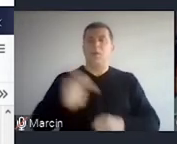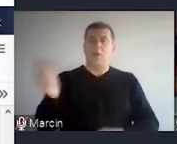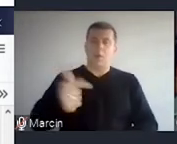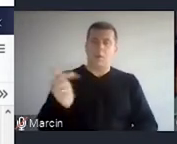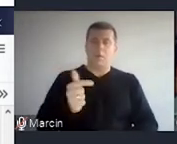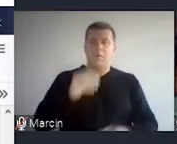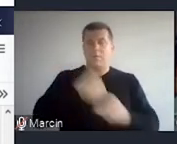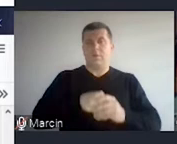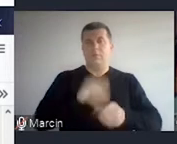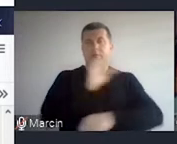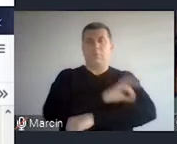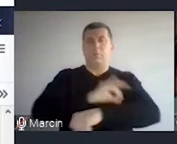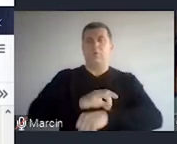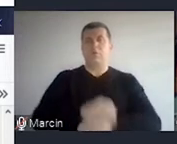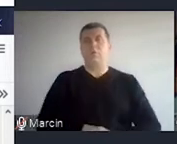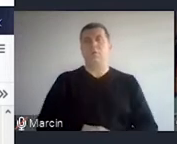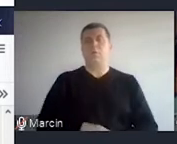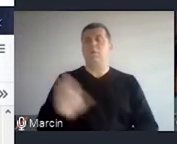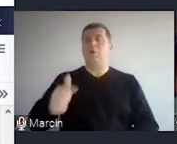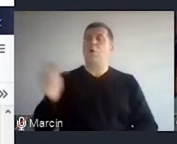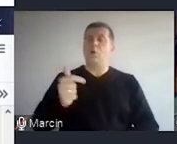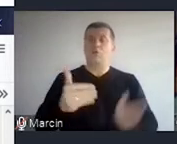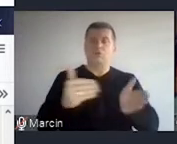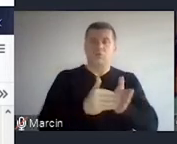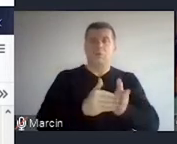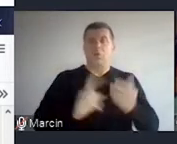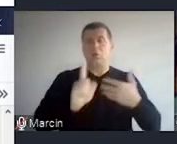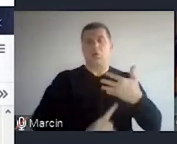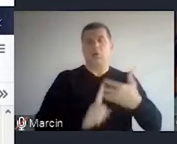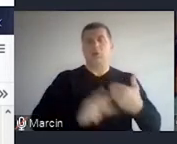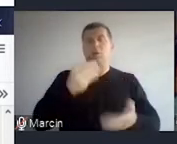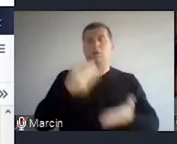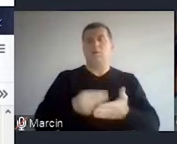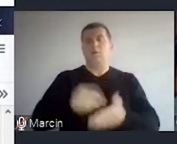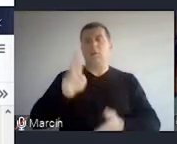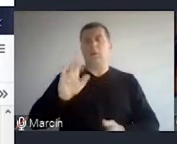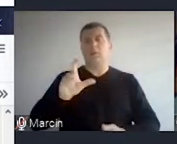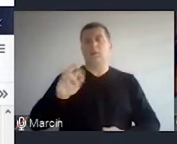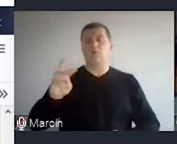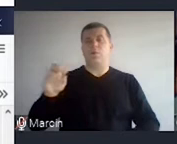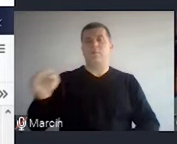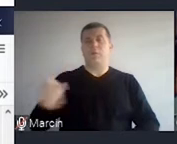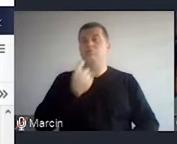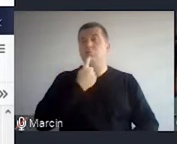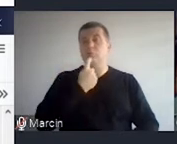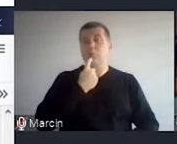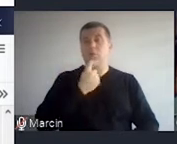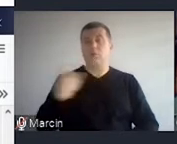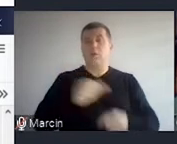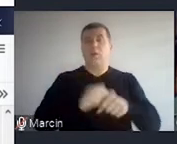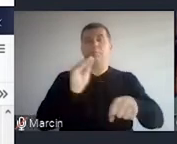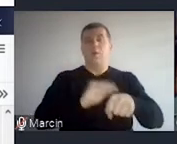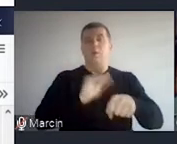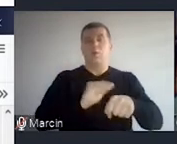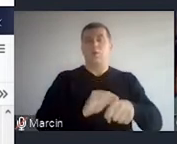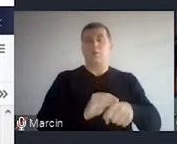takich projektach. Taki projekt koniecznie trzeba rozliczać kwotami ryczałtowymi. I co to jest? To jest metoda,